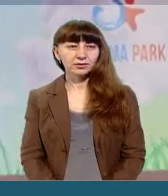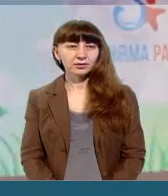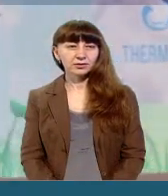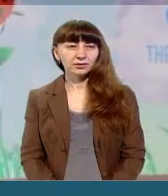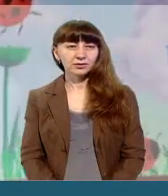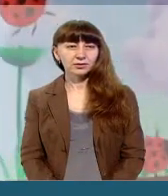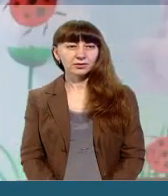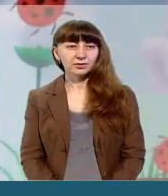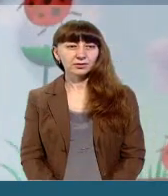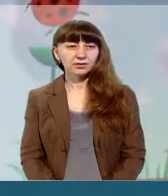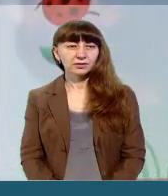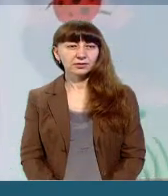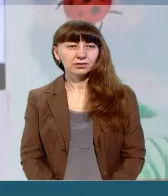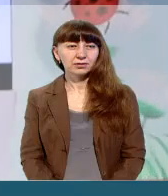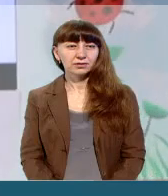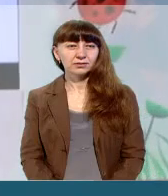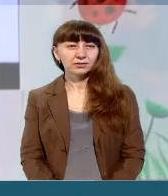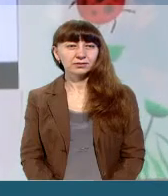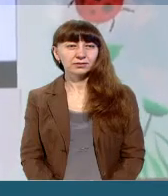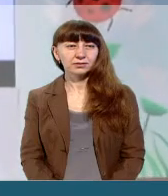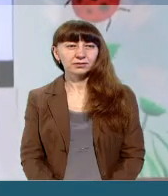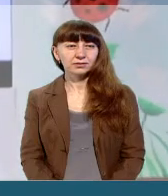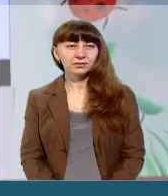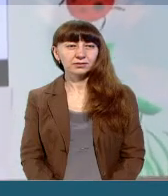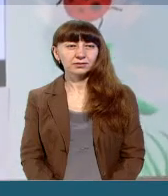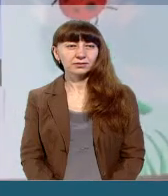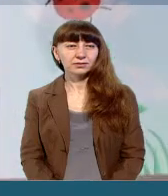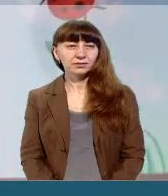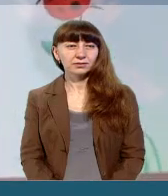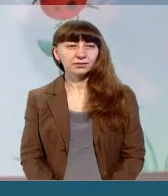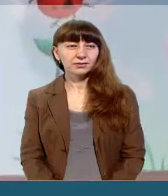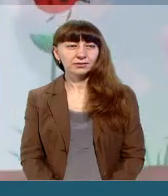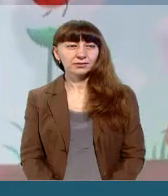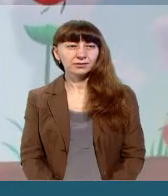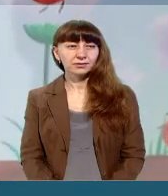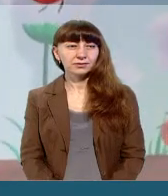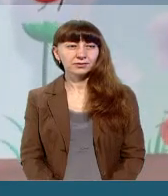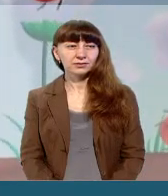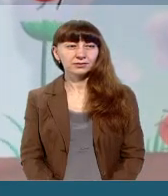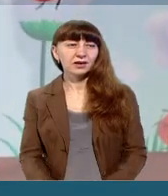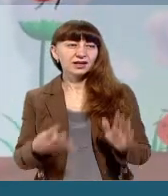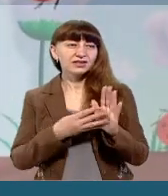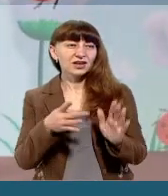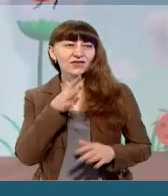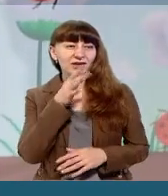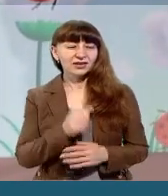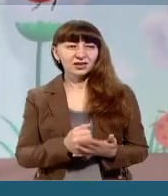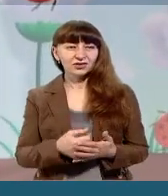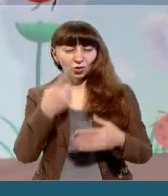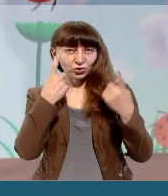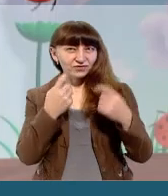что это очень правильный ответ дорогие друзья Давайте похлопаем Нарик Откуда ты это всё знаешь в 9 лет такие информации Я точно не